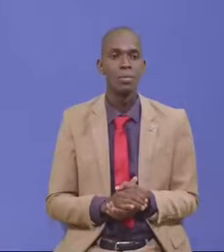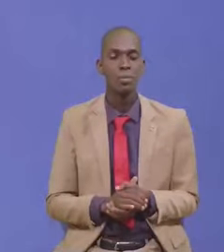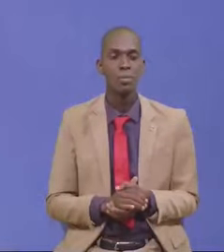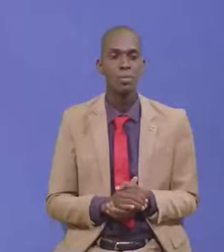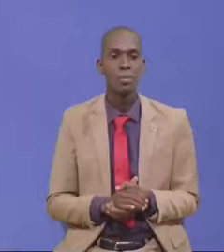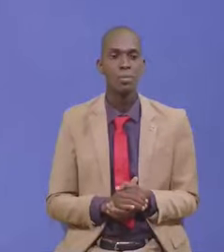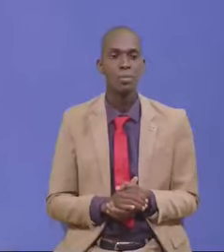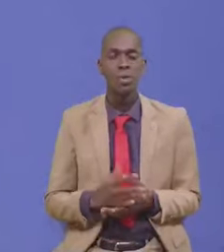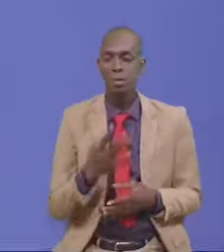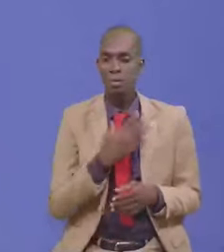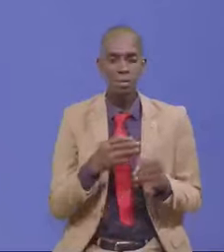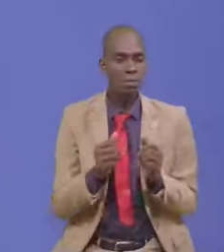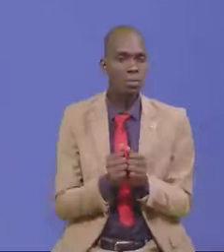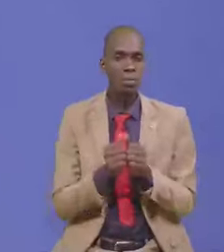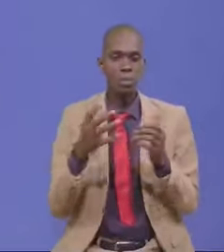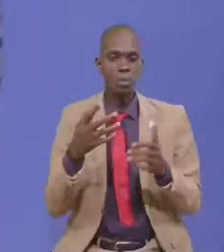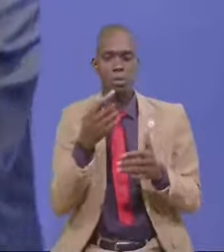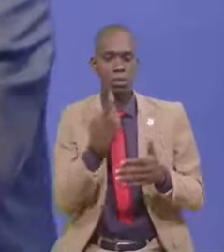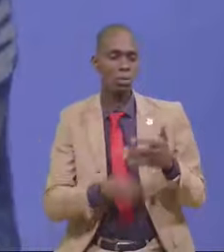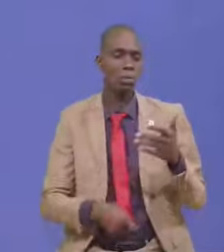Et sans argent.